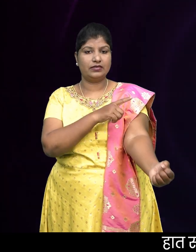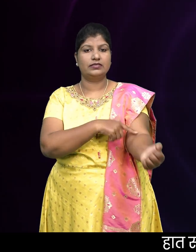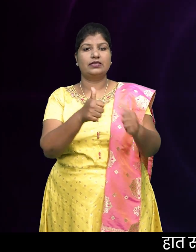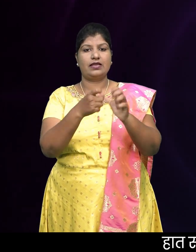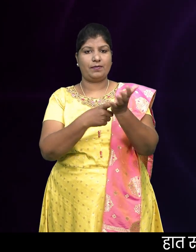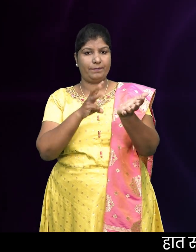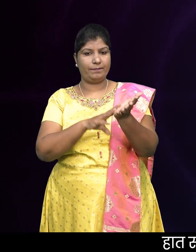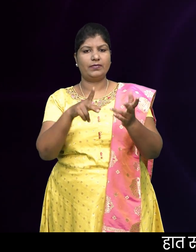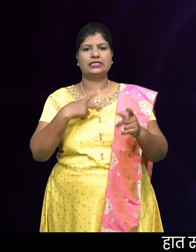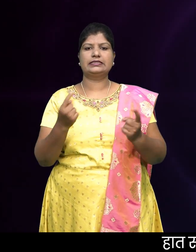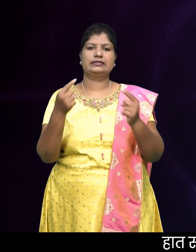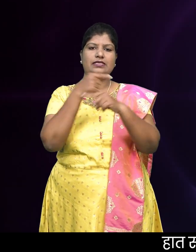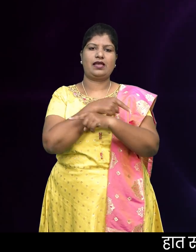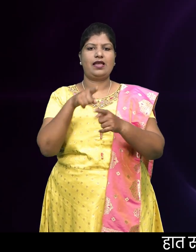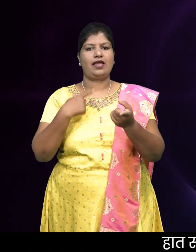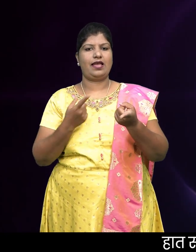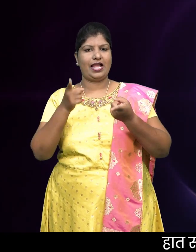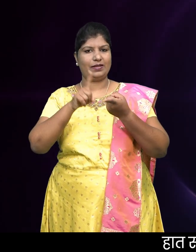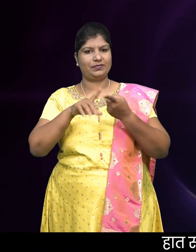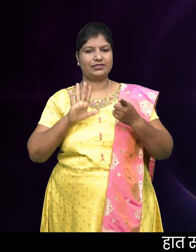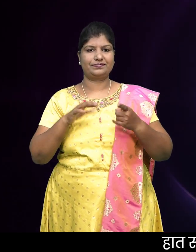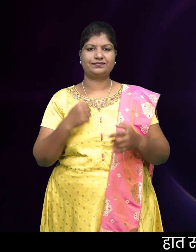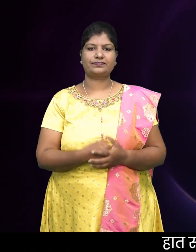हात सरळ करण्यासाठी उलट घडते.